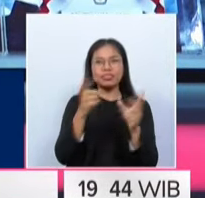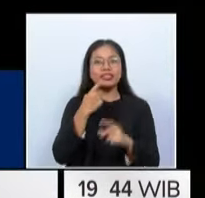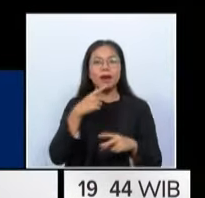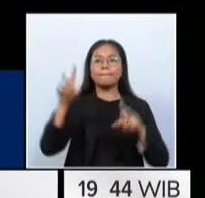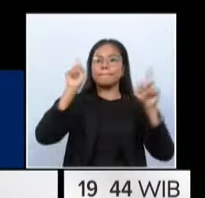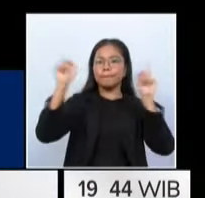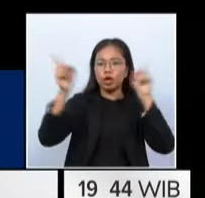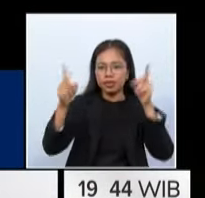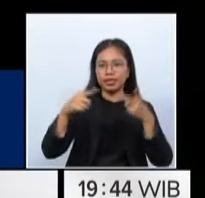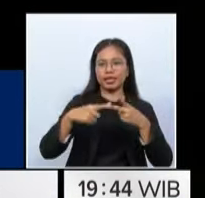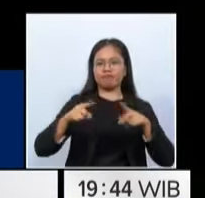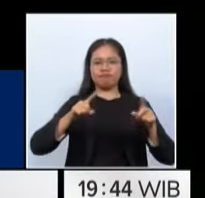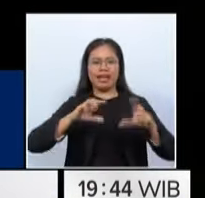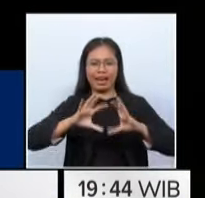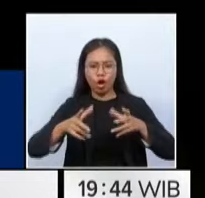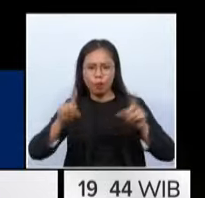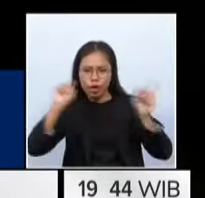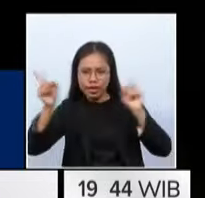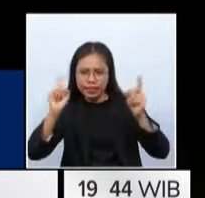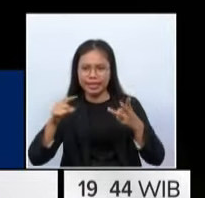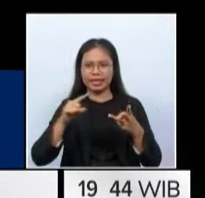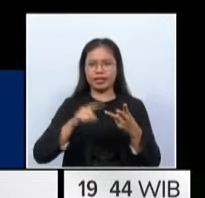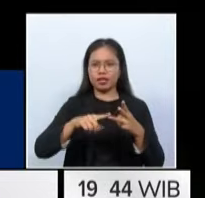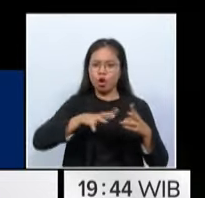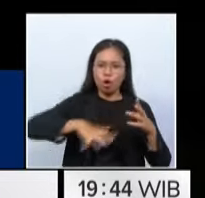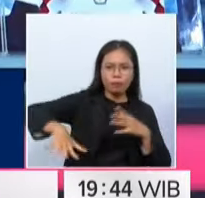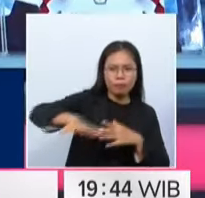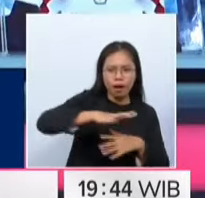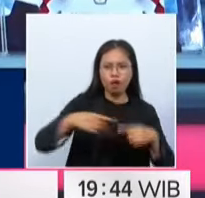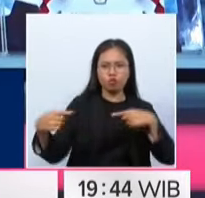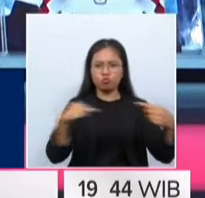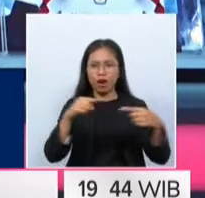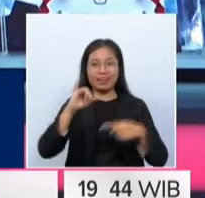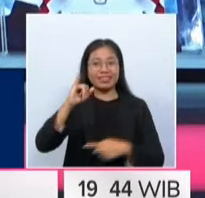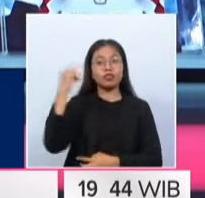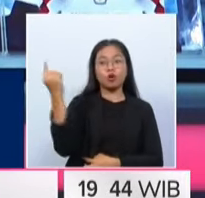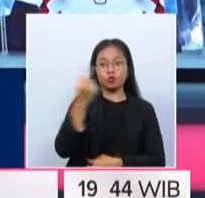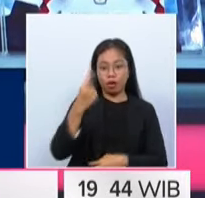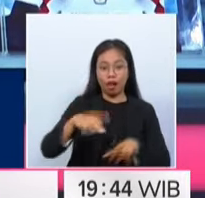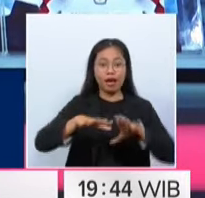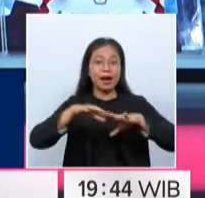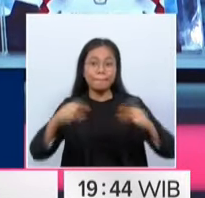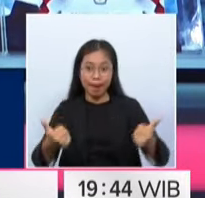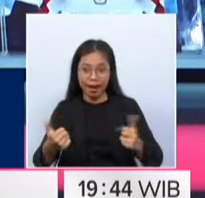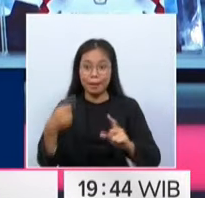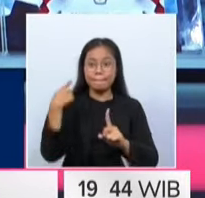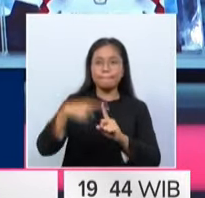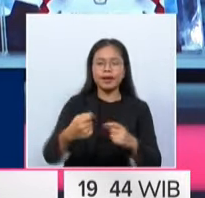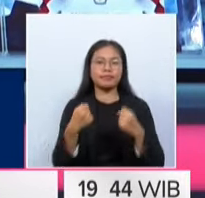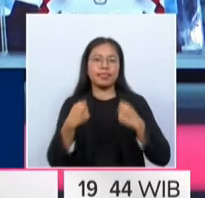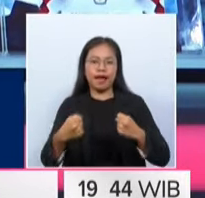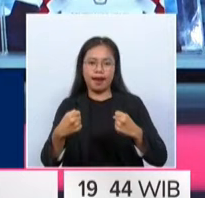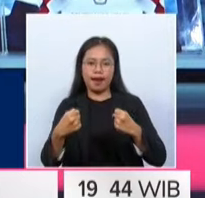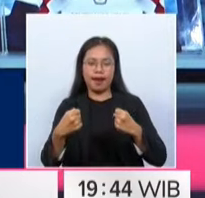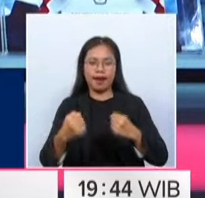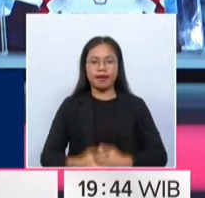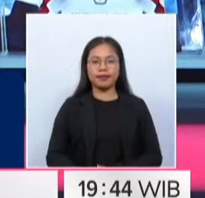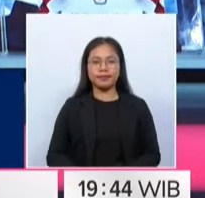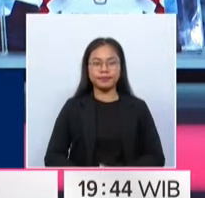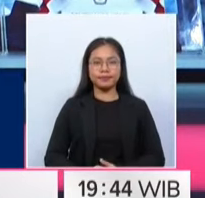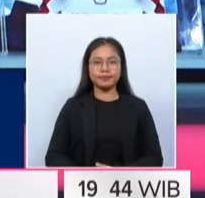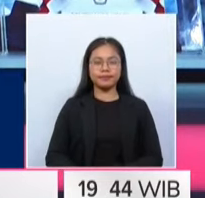geopolitik globalisasi hubungan internasional keamanan dan pertahanan hadirin sekalian pada